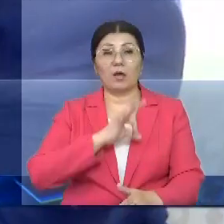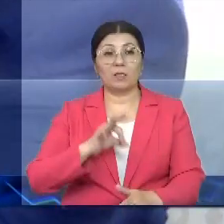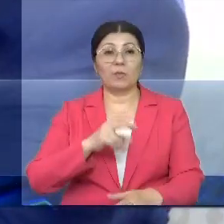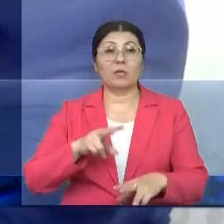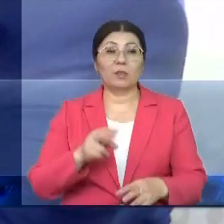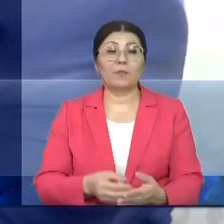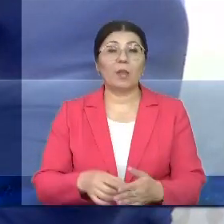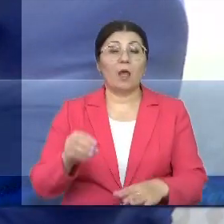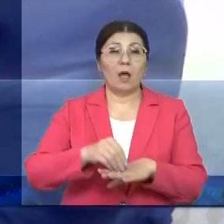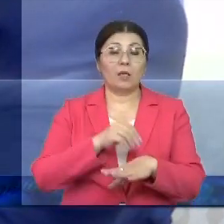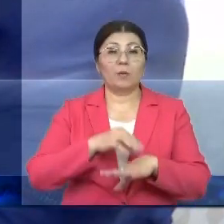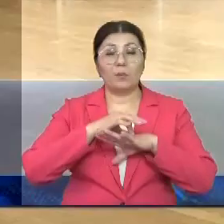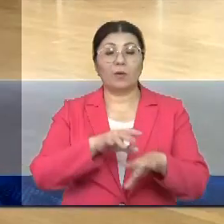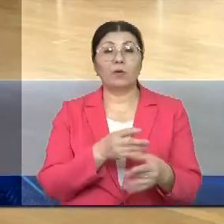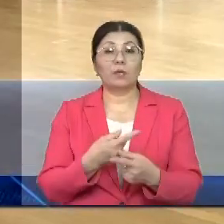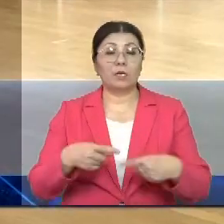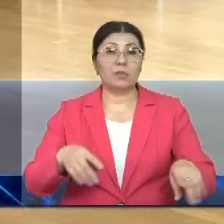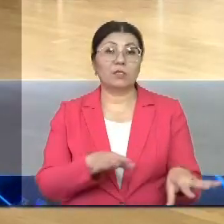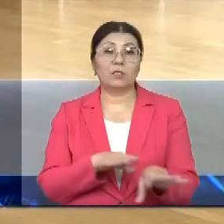акиматом проводятся различные мероприятия.